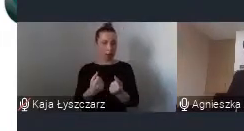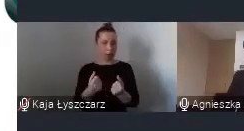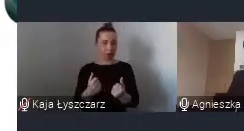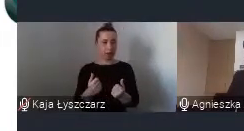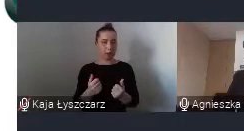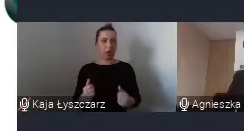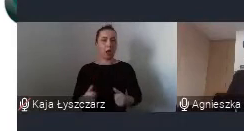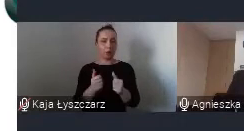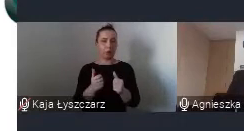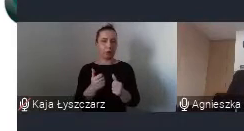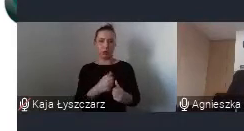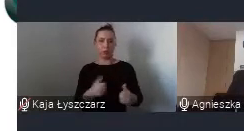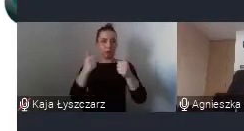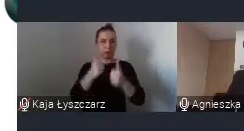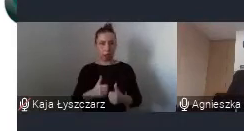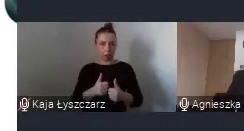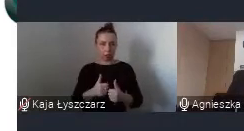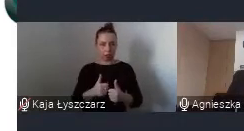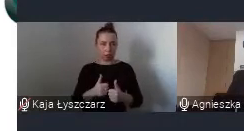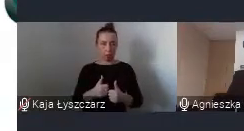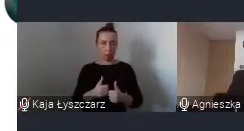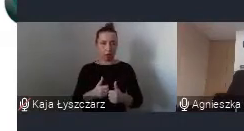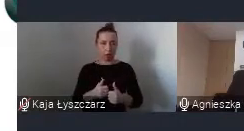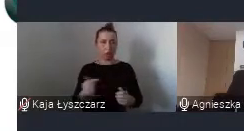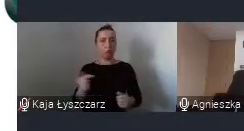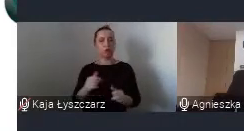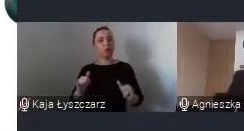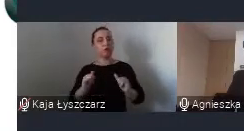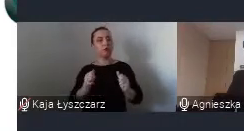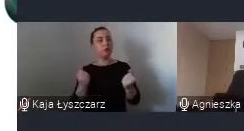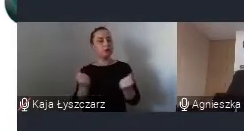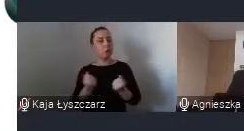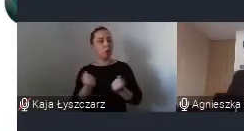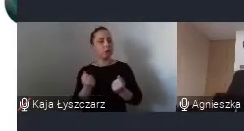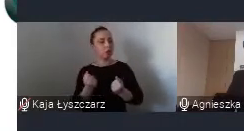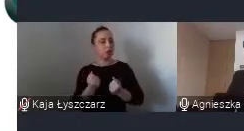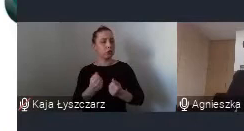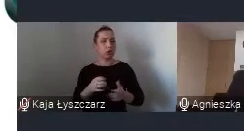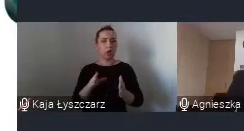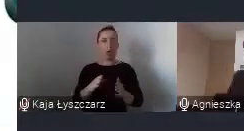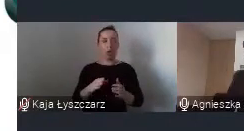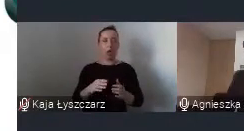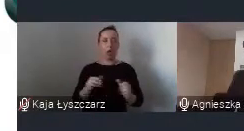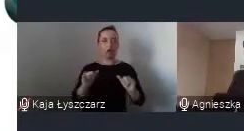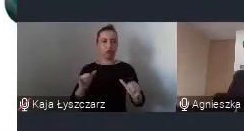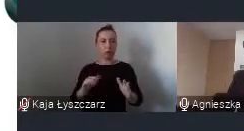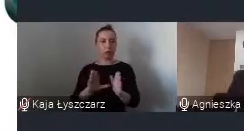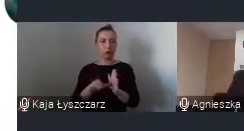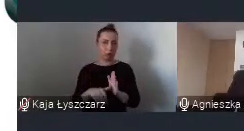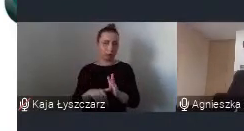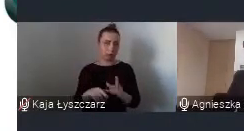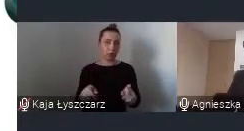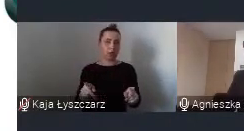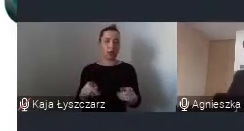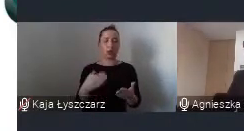zostać w tyle, żeby wzmocnić zarówno potencjał miasta, jak i potencjał jego mieszkańców. I tutaj zarówno były takie